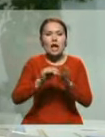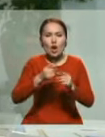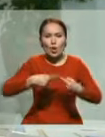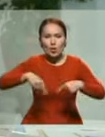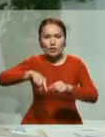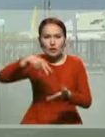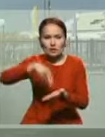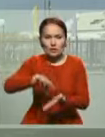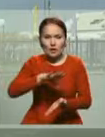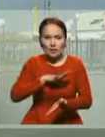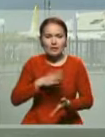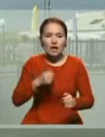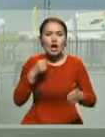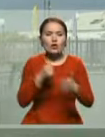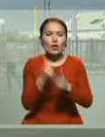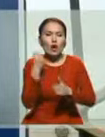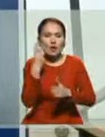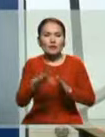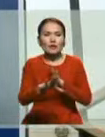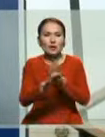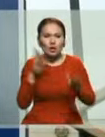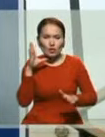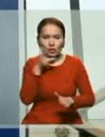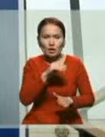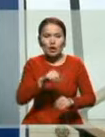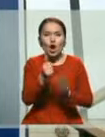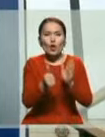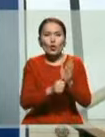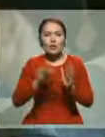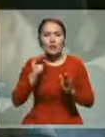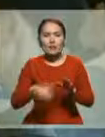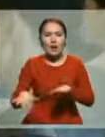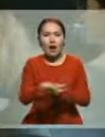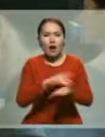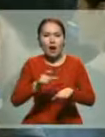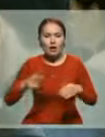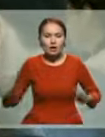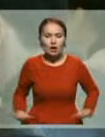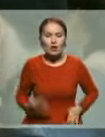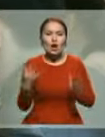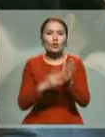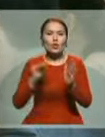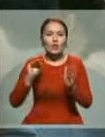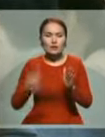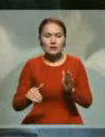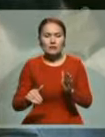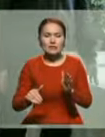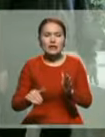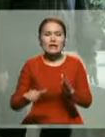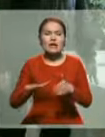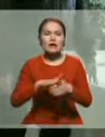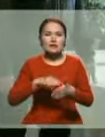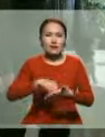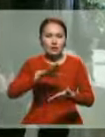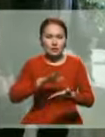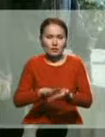бүгін түске дейін өзінің таңдауын жасады. Жалпы ауданда 16,000-нан астам халық бар, 9,000-ға жуық сайлаушы тіркелген, 13